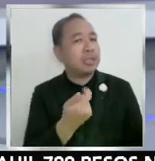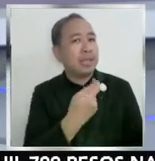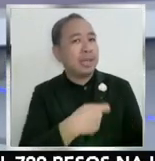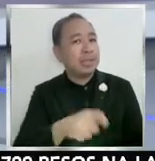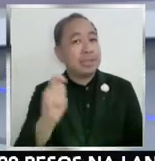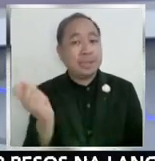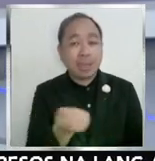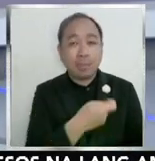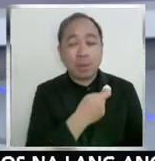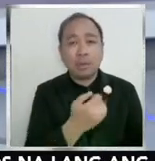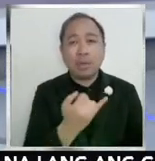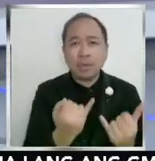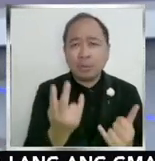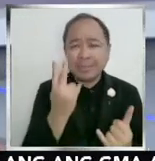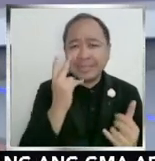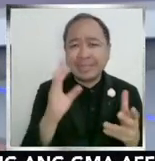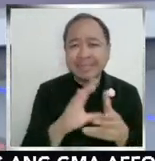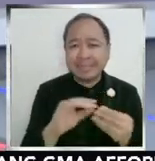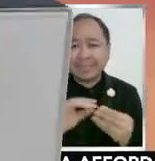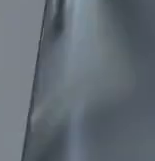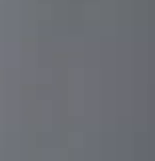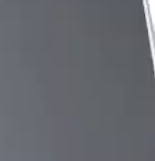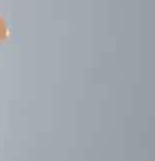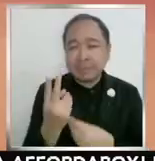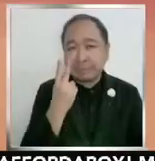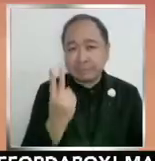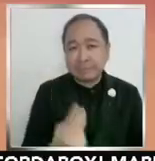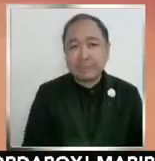kwento sa pagtuto ni Oscar Oida.